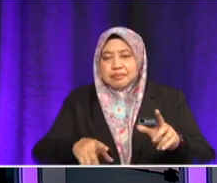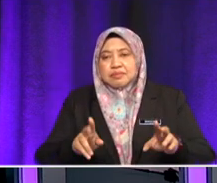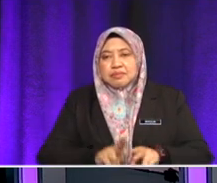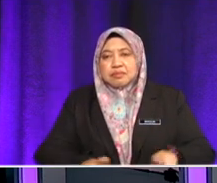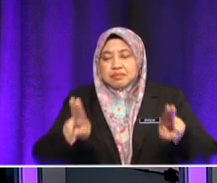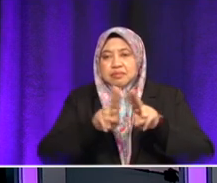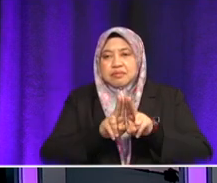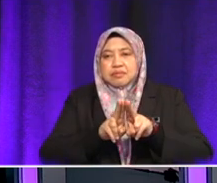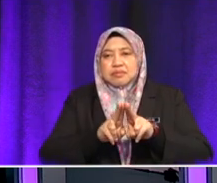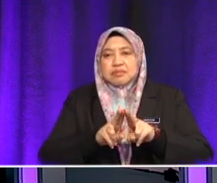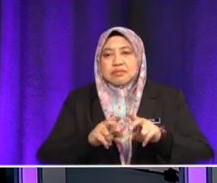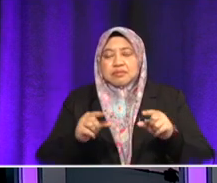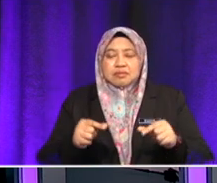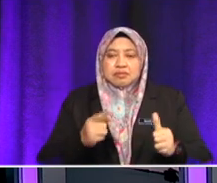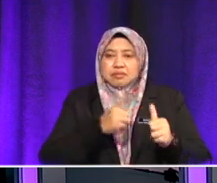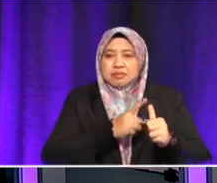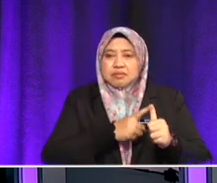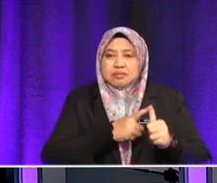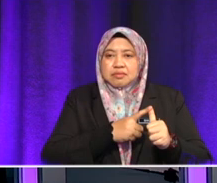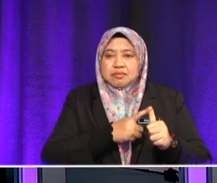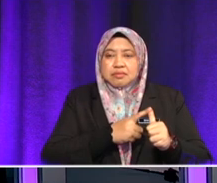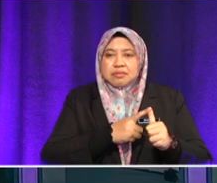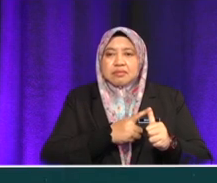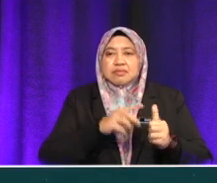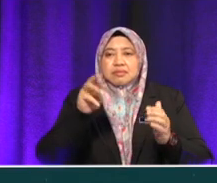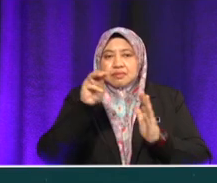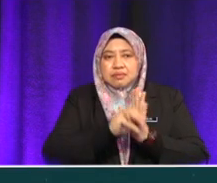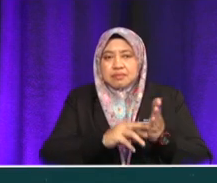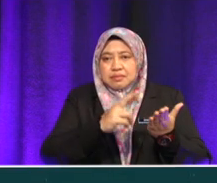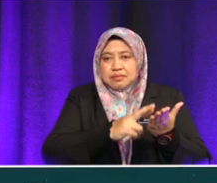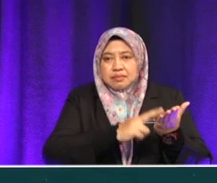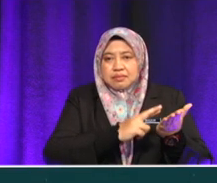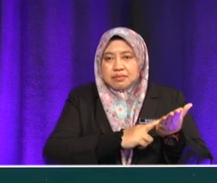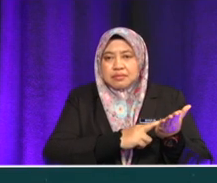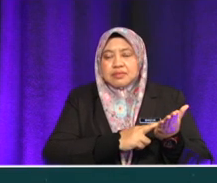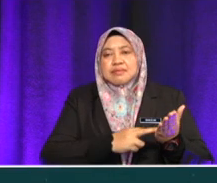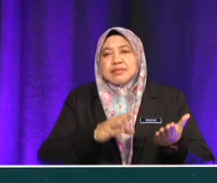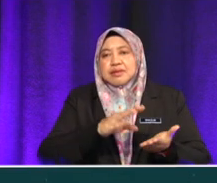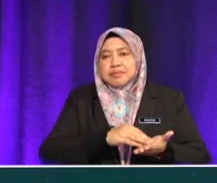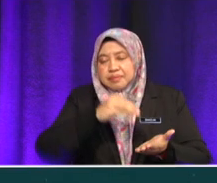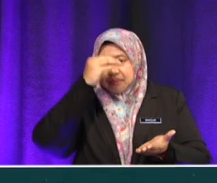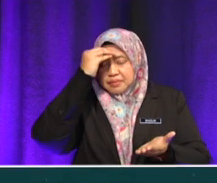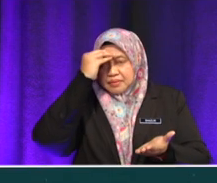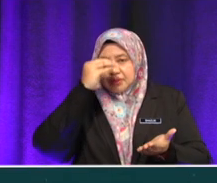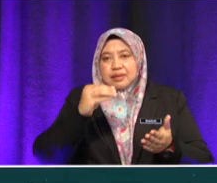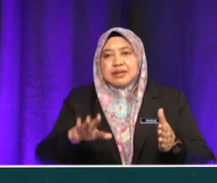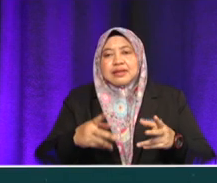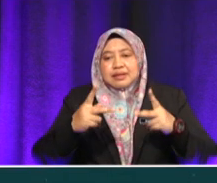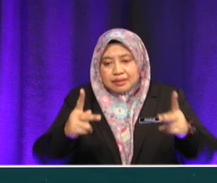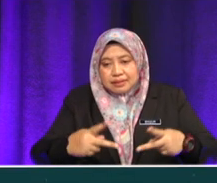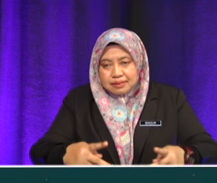guru-guru laksanakan yaitu yang pertama merancang PDB dan juga kaidah pencak silat